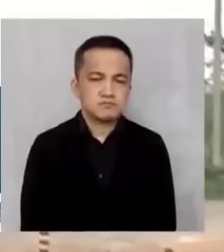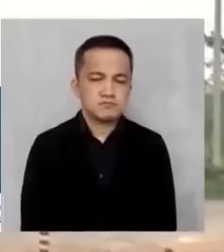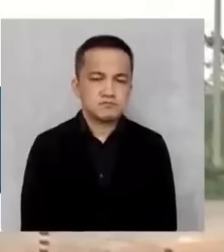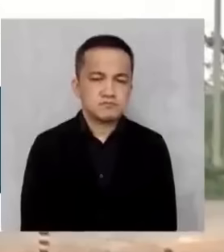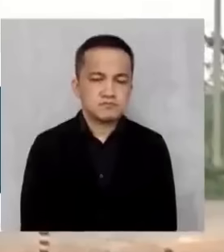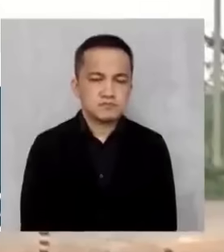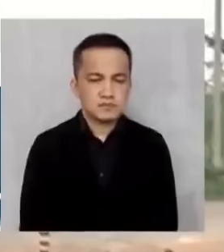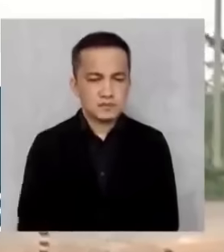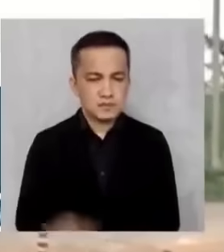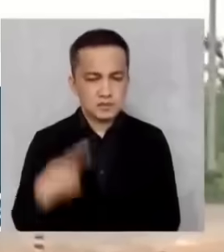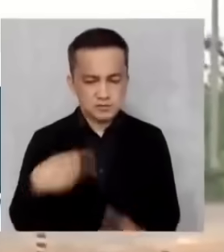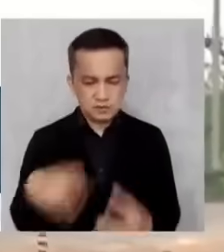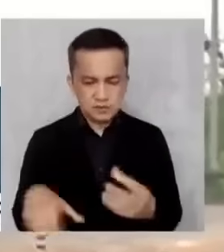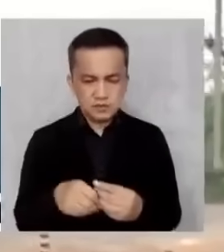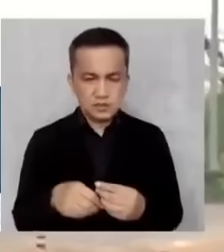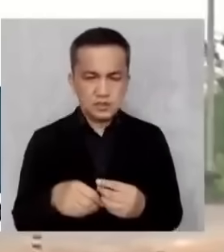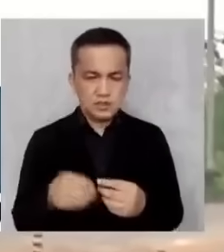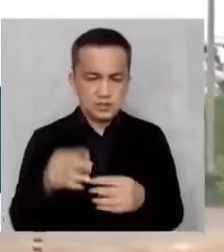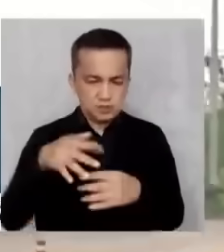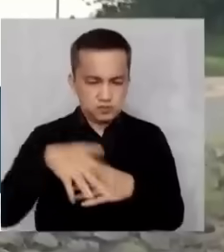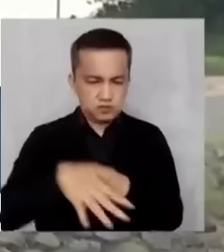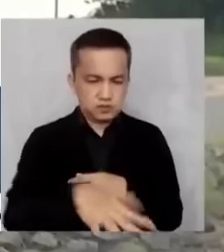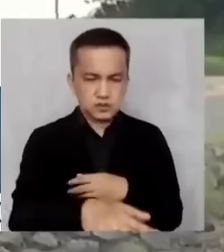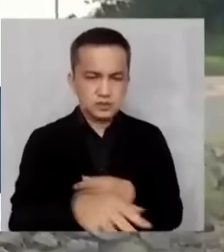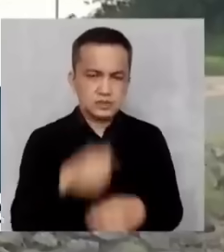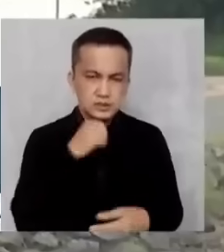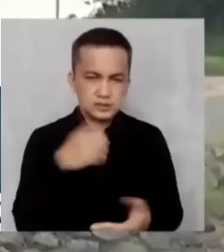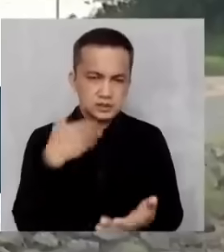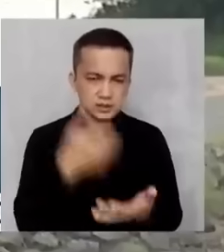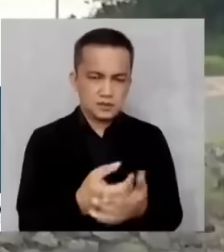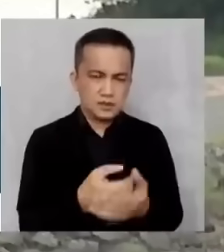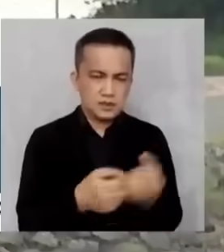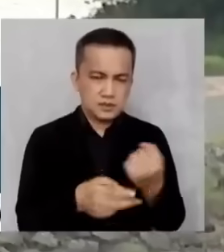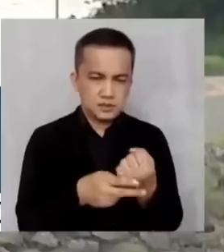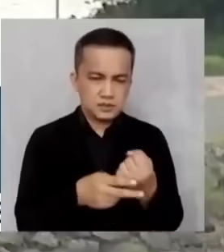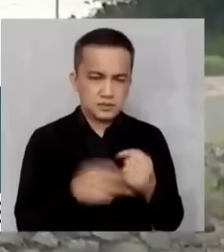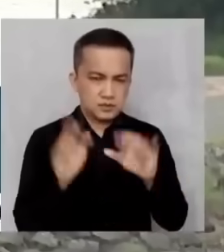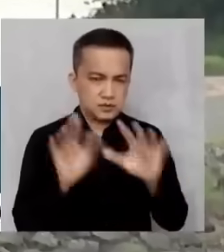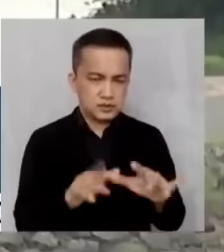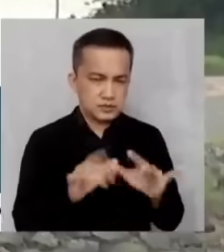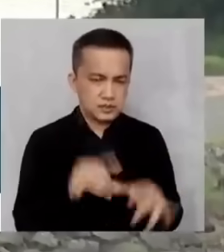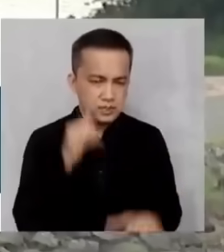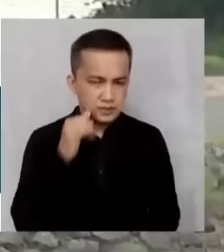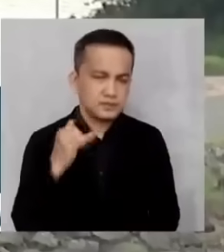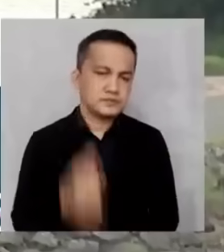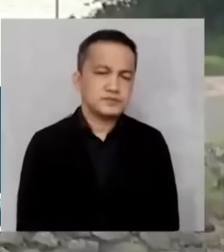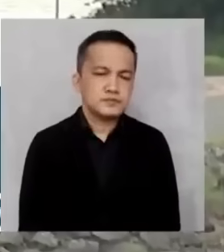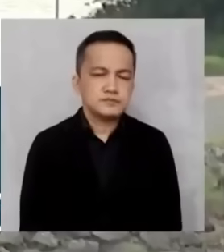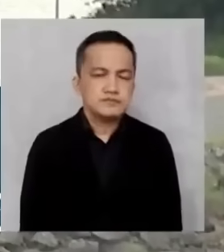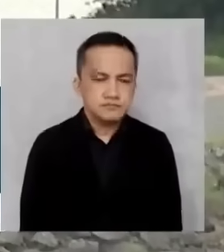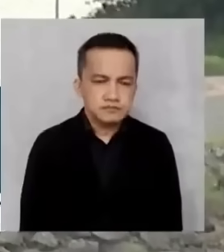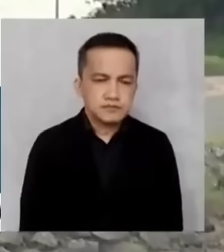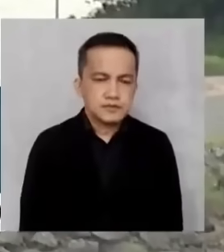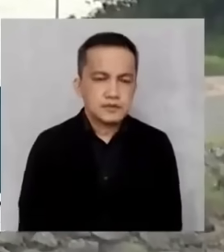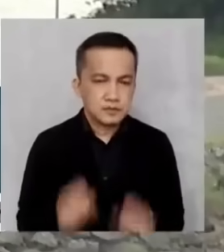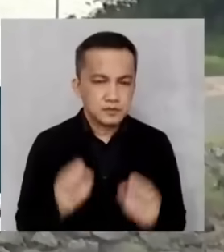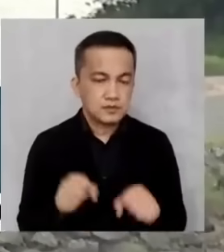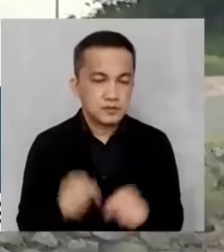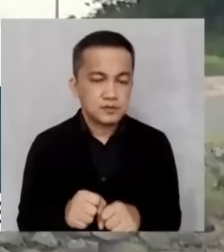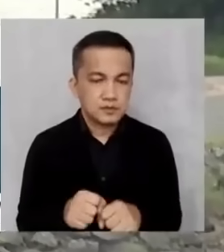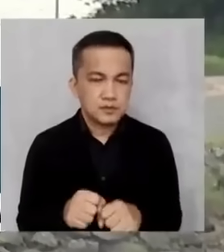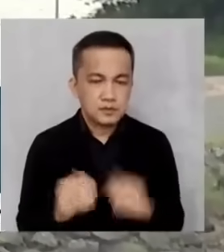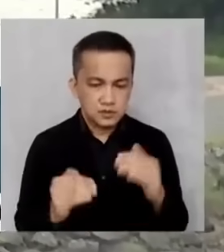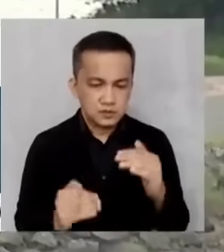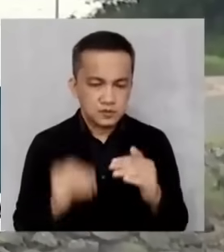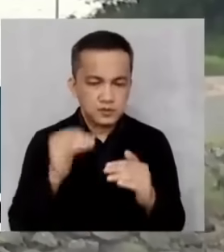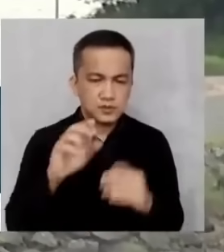mga additional inflow pa na hindi pa nakakarating sa reservoir na inulan kagabi. So, may possibility na tumaas ang